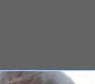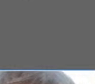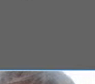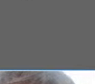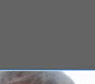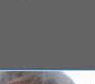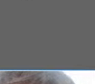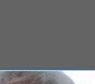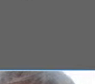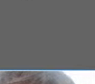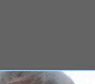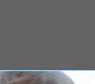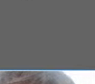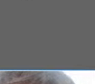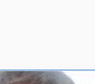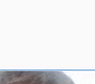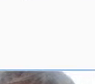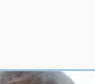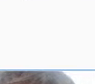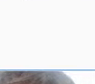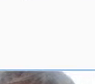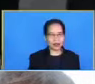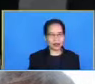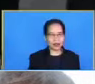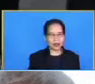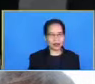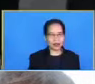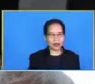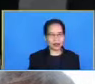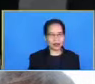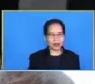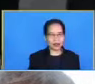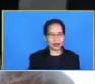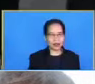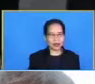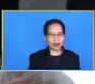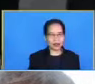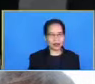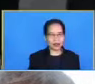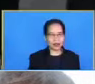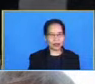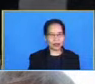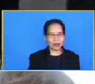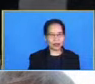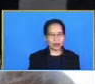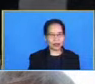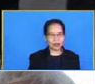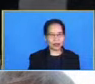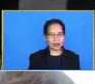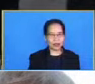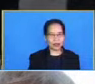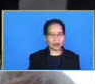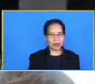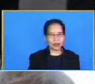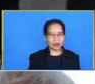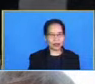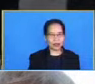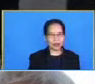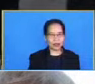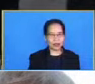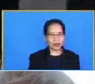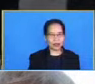Huwag kayo nervous yan. Hali kayo. Hali kayo, kapatid. Ayan, oh. Oh. Tayo kayo, tayo, tayo. Oh, yan,